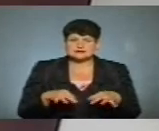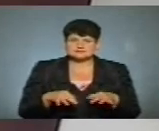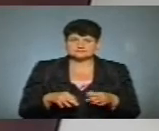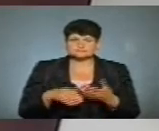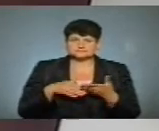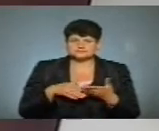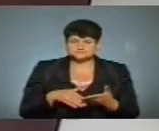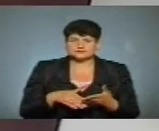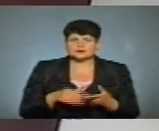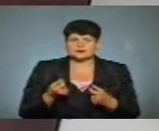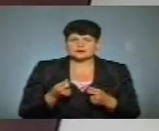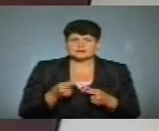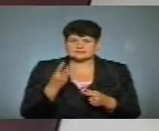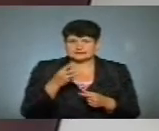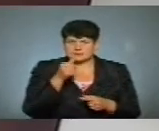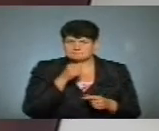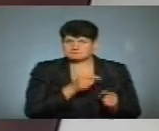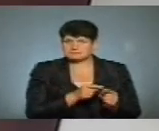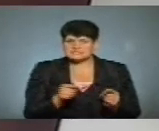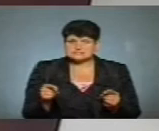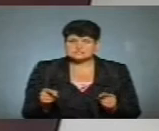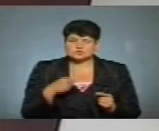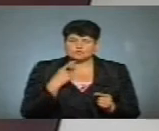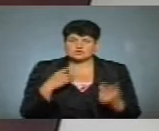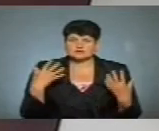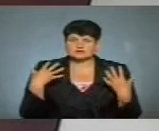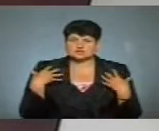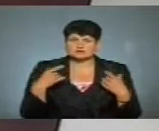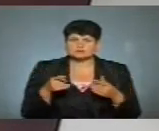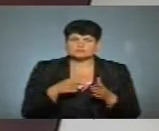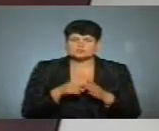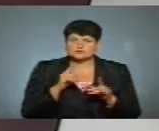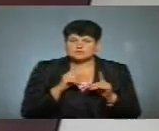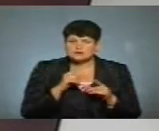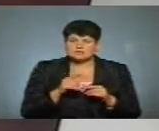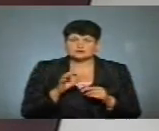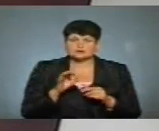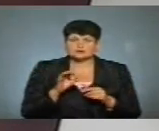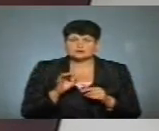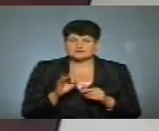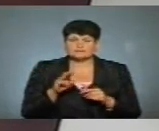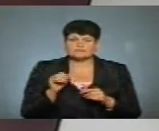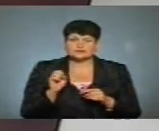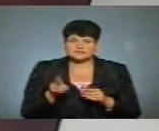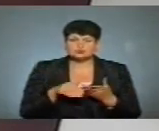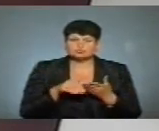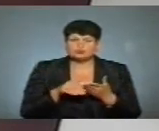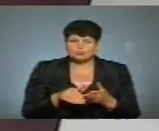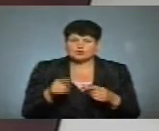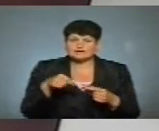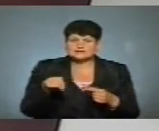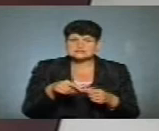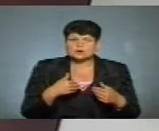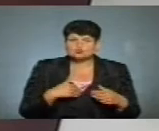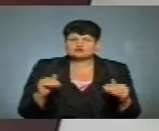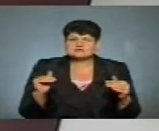тестуватимуть 3 місяці, каже начальник відділу технагляду Тернопільської міськради Олег Вітик. За його словами, з допомогою кільця хочуть зменшити затори на